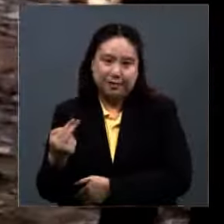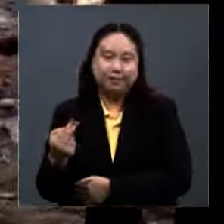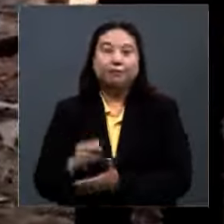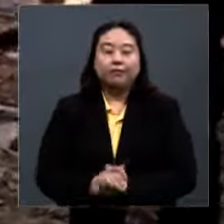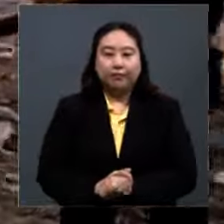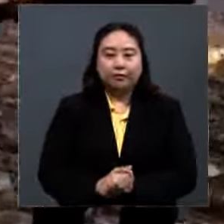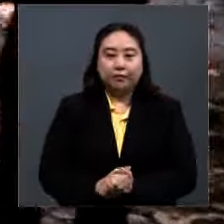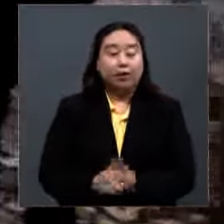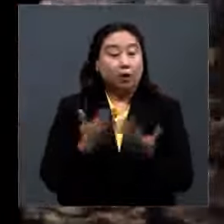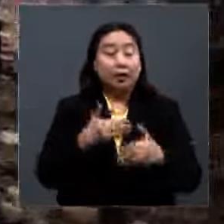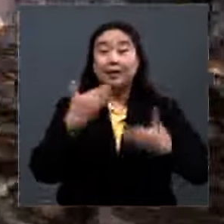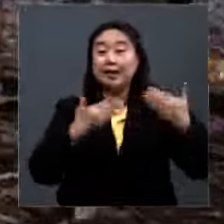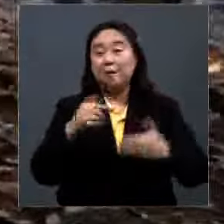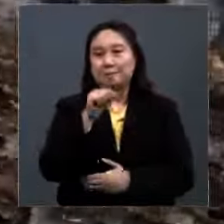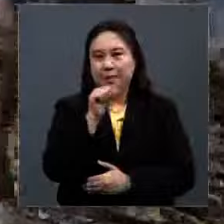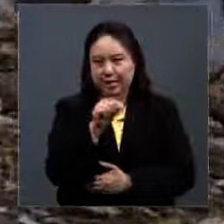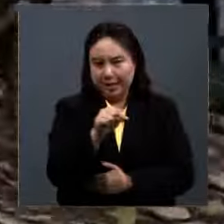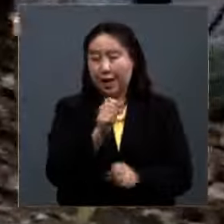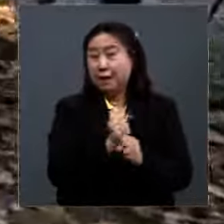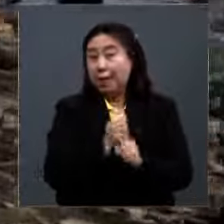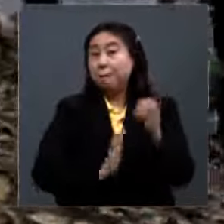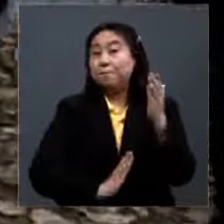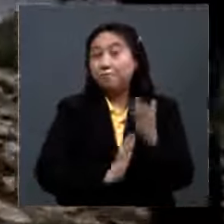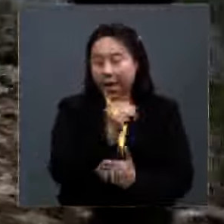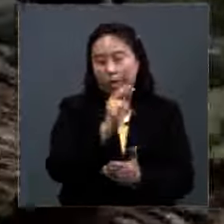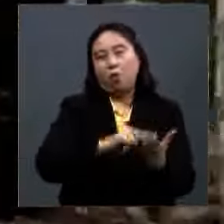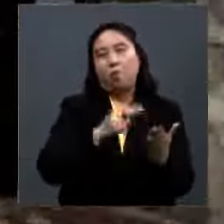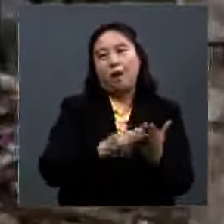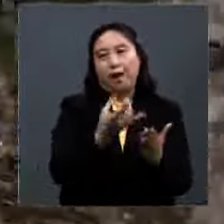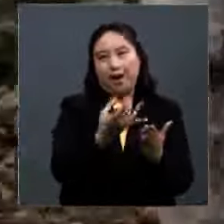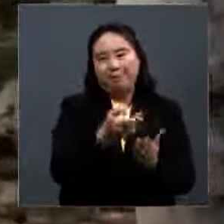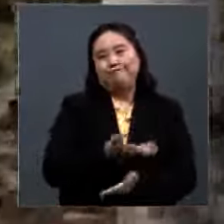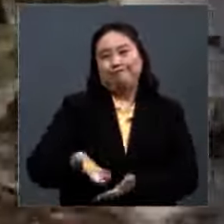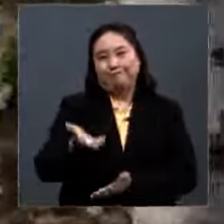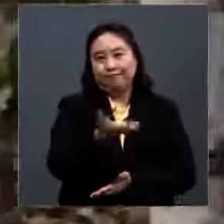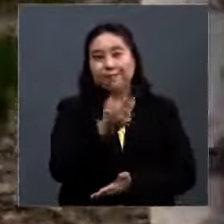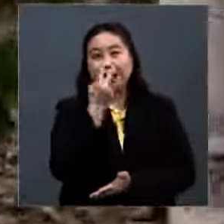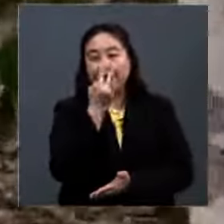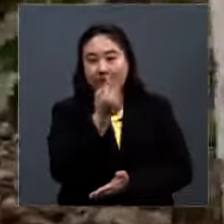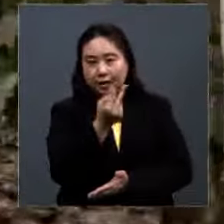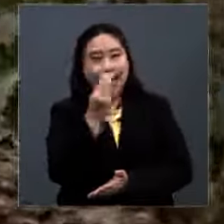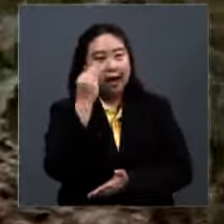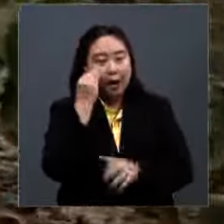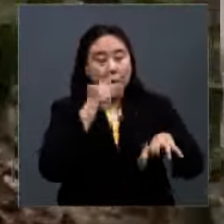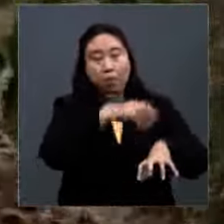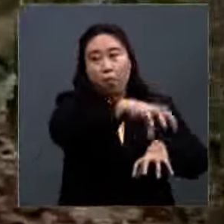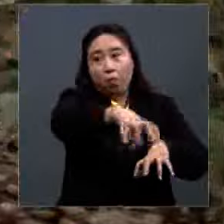ซึ่งผลสำเร็จของกิจกรรมดังกล่าวก็สะท้อนให้เห็นถึงจุดเริ่มต้นที่ดีที่แสดงให้เห็นว่าหากแต่ละหมู่บ้าน